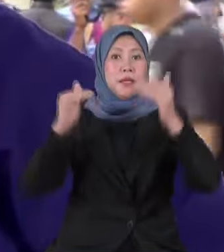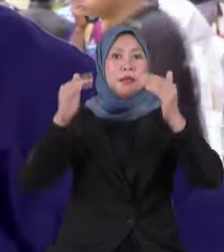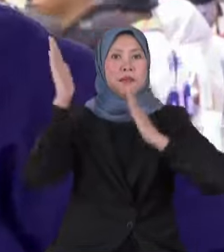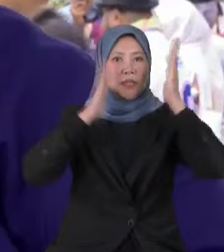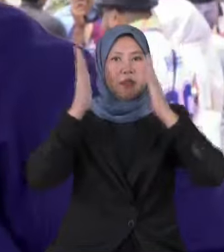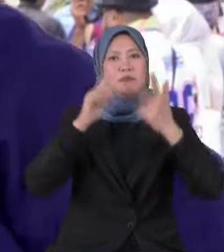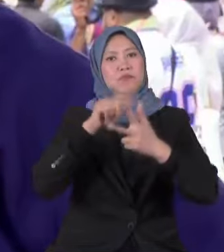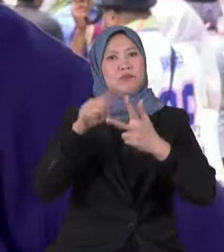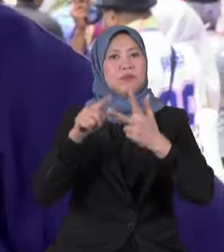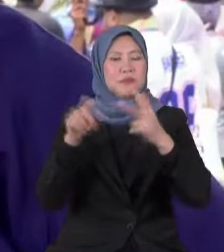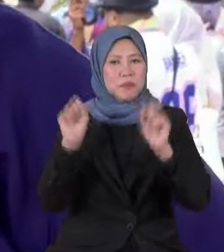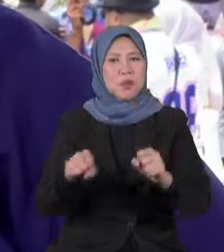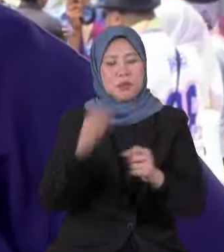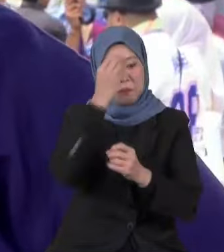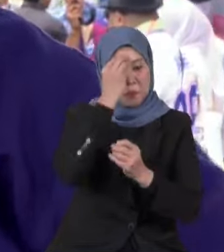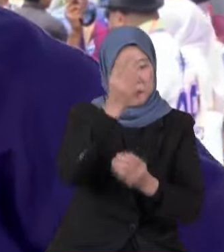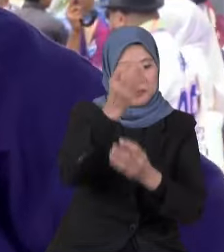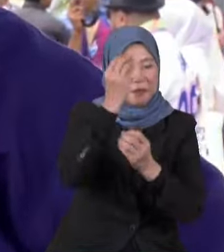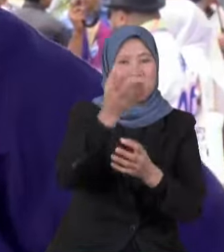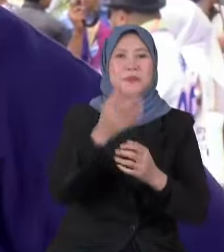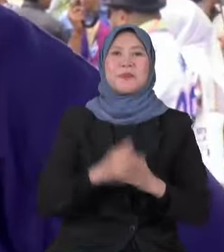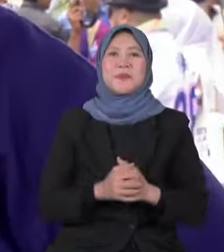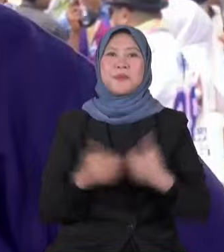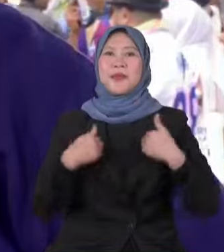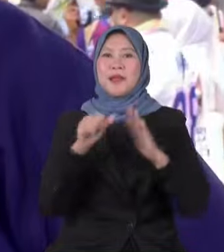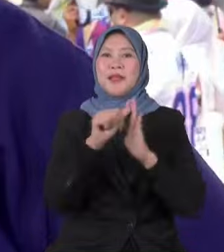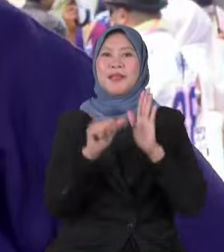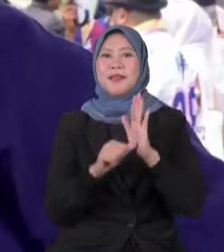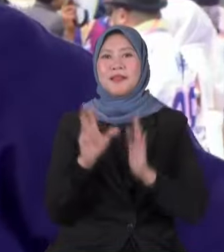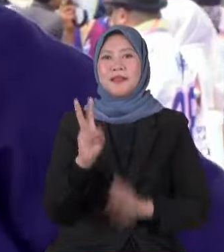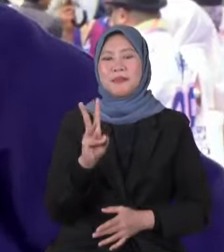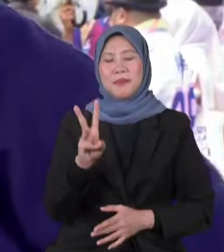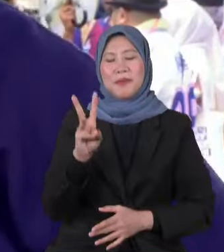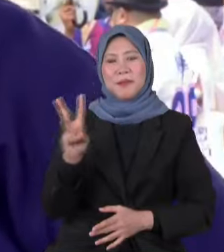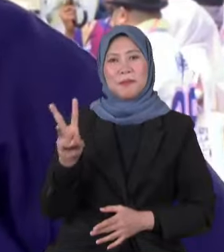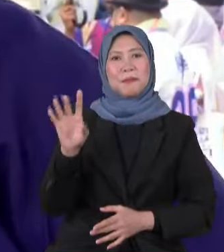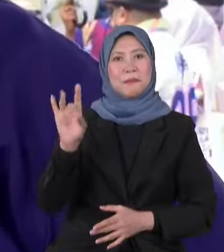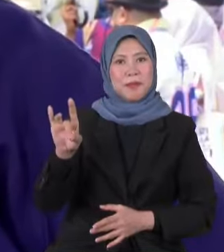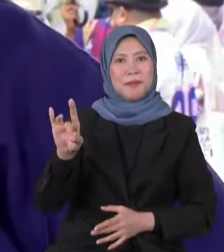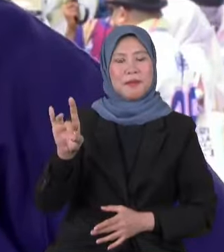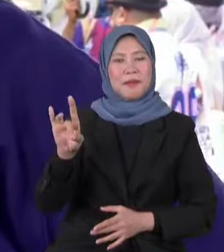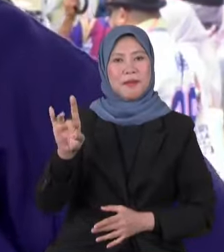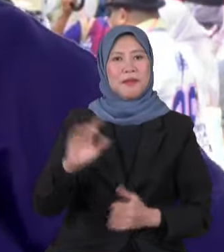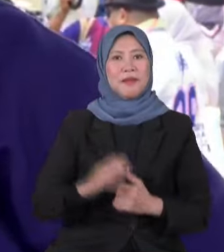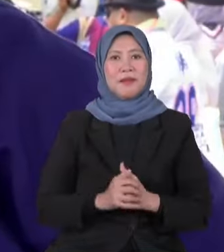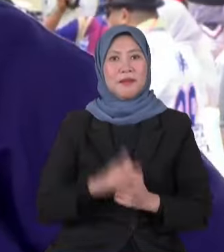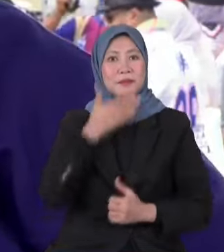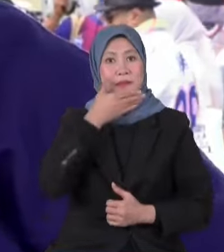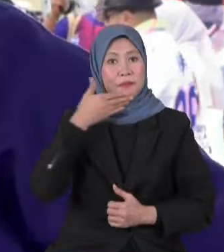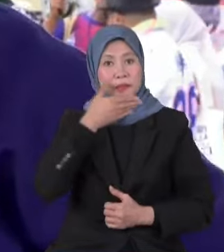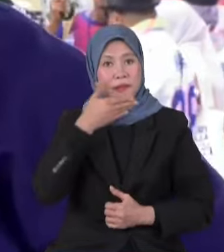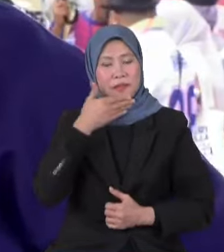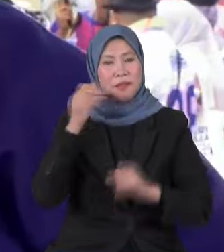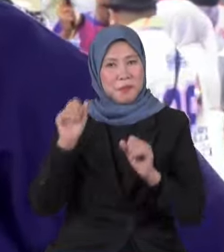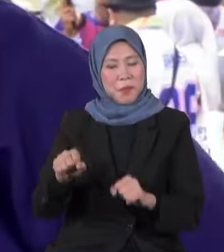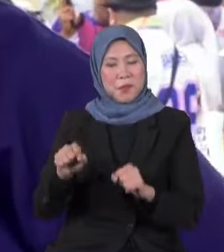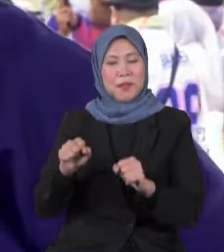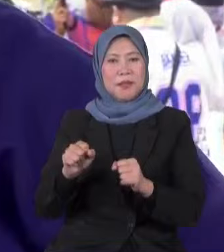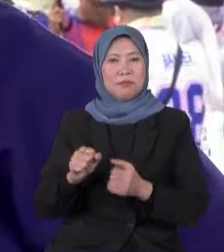Jadi ini adalah salah satu platform di bawah Akta 668 yang membolehkan belia-belia kita